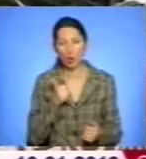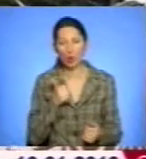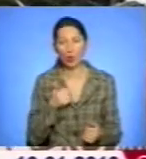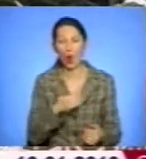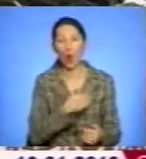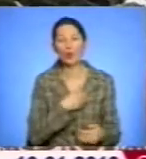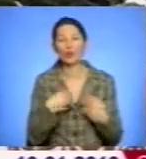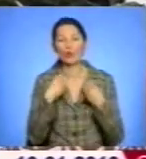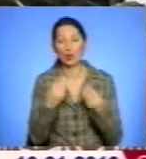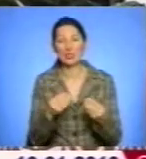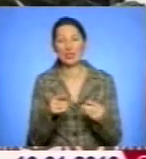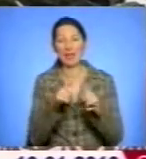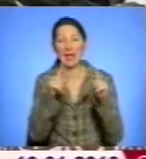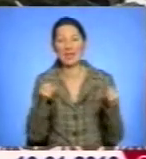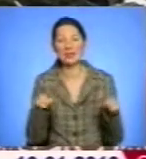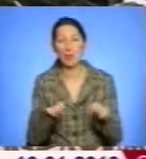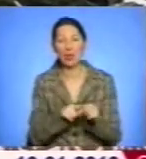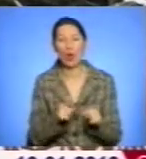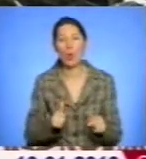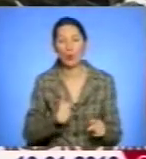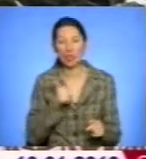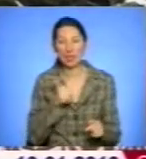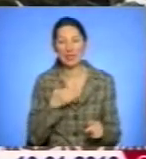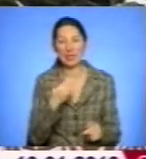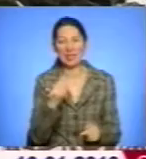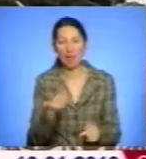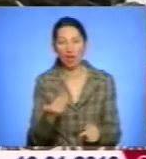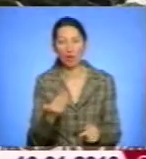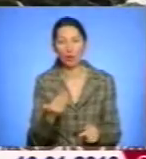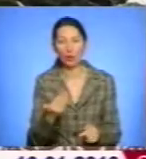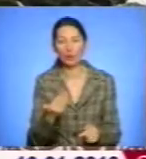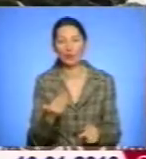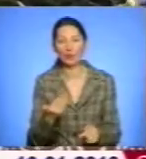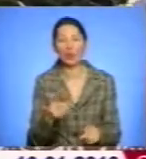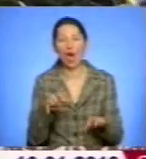хочу вручити диплом почесний нашому